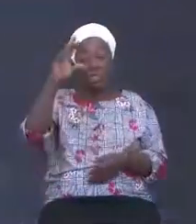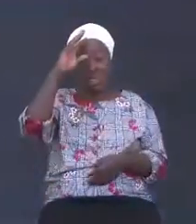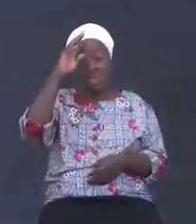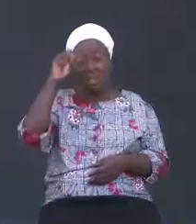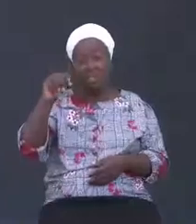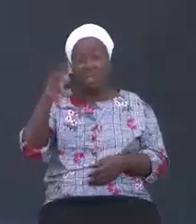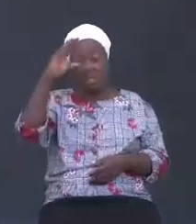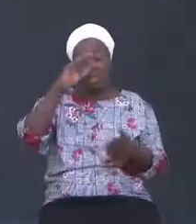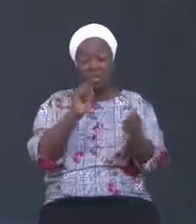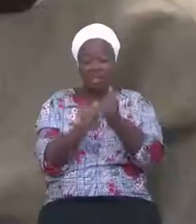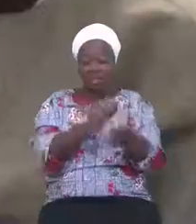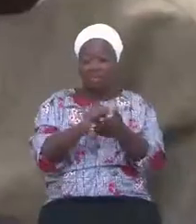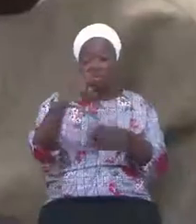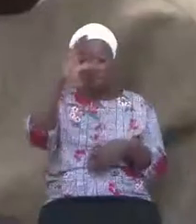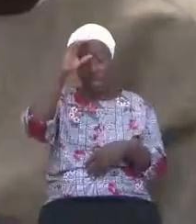qu'ils détruisent celui